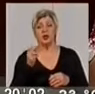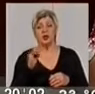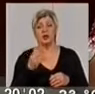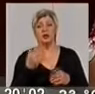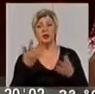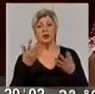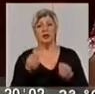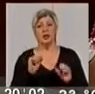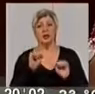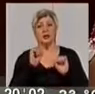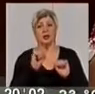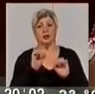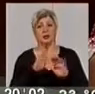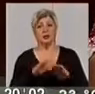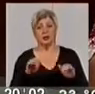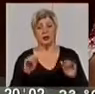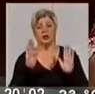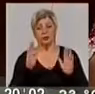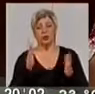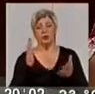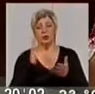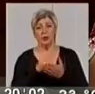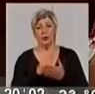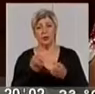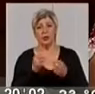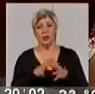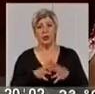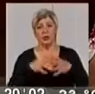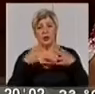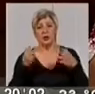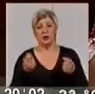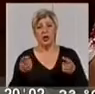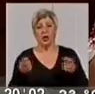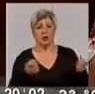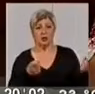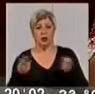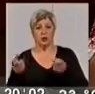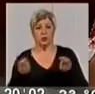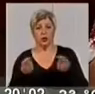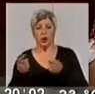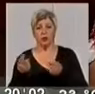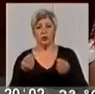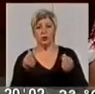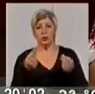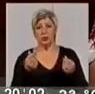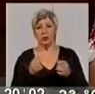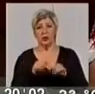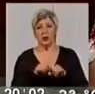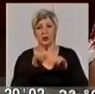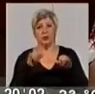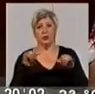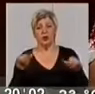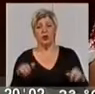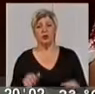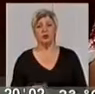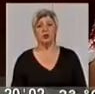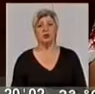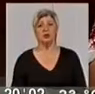її матимемо ще більшою, тому що залучаються кошти, і вони постійно збільшуються. Тому що,